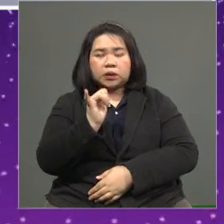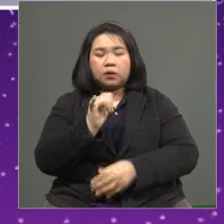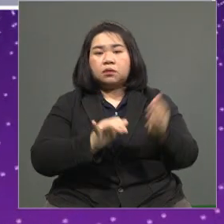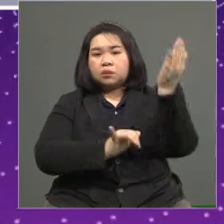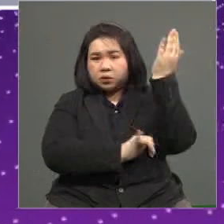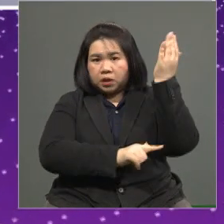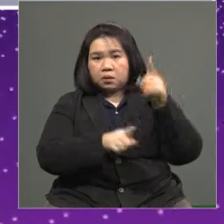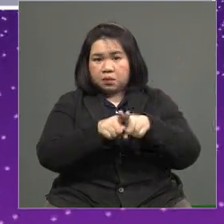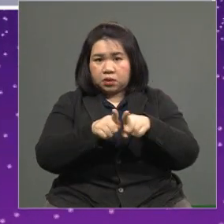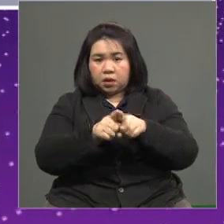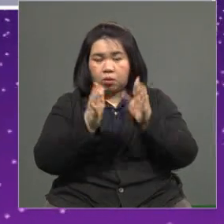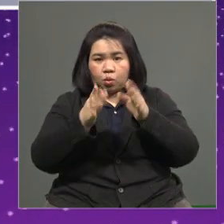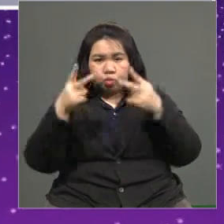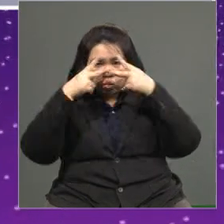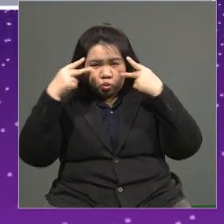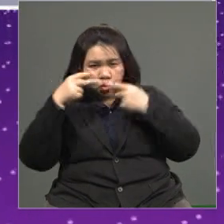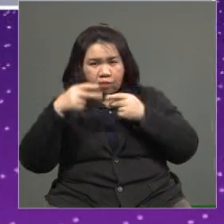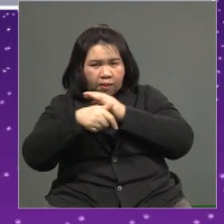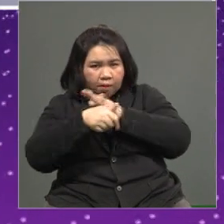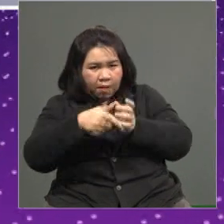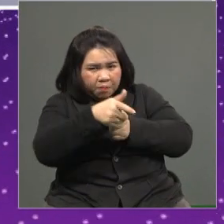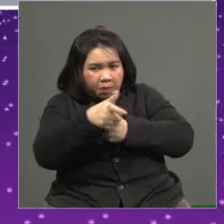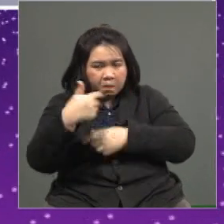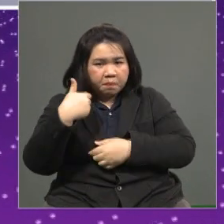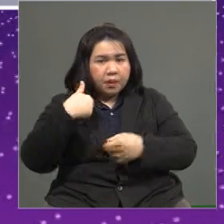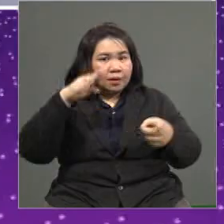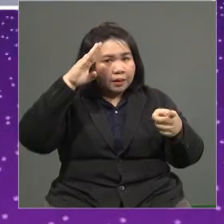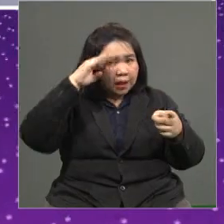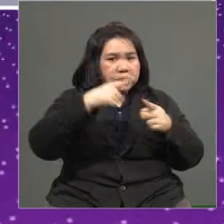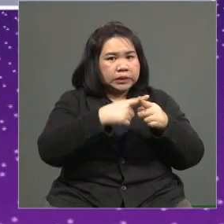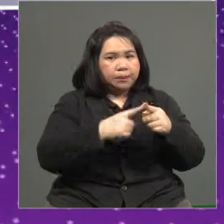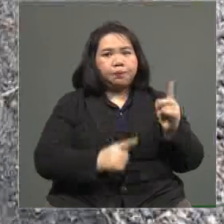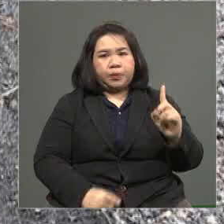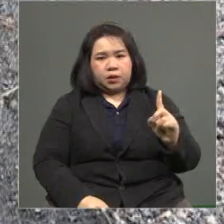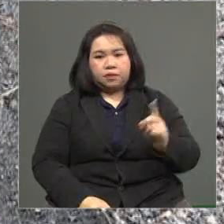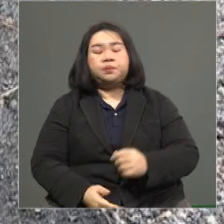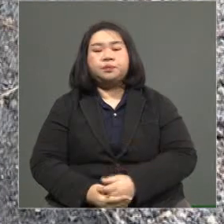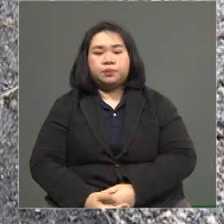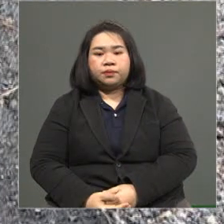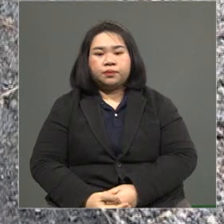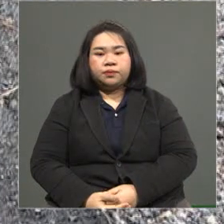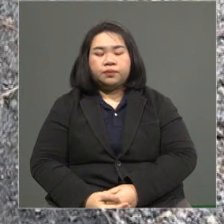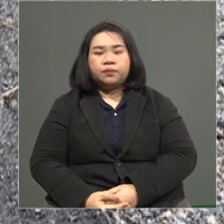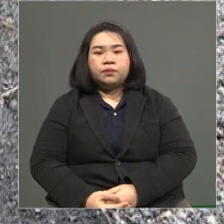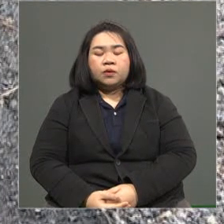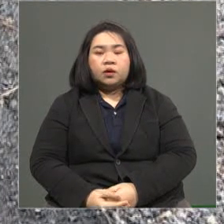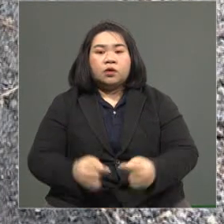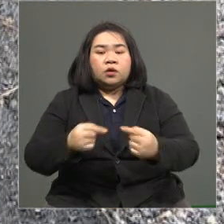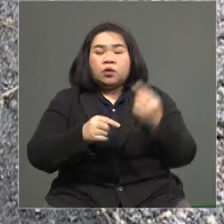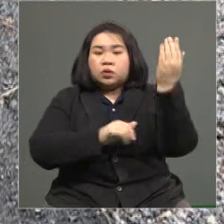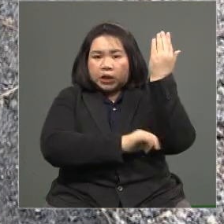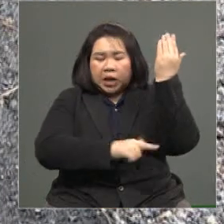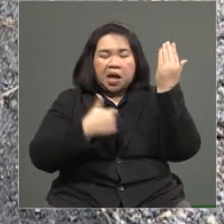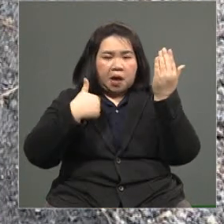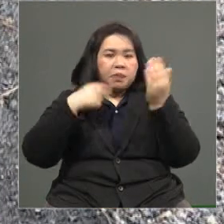ยะลาคนร้ายซุ่มยิงทหารได้รับบาดเจ็บ 1นายโดยศูนย์วิทยุสพยะหาจังหวัดยะลาได้